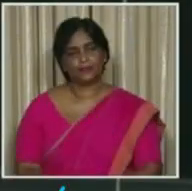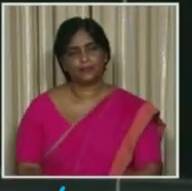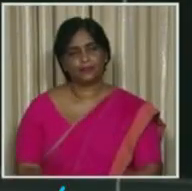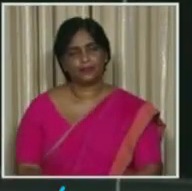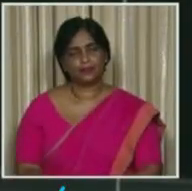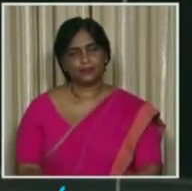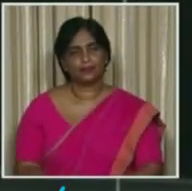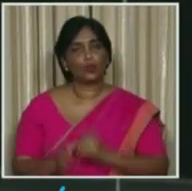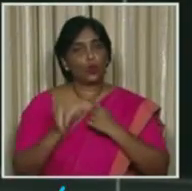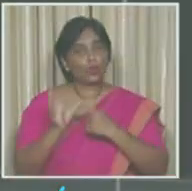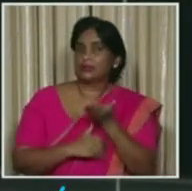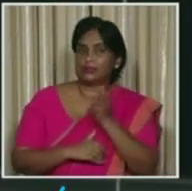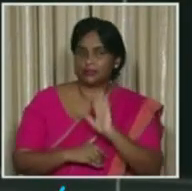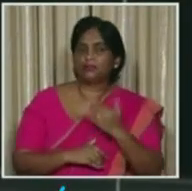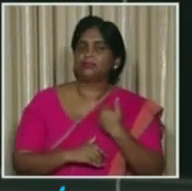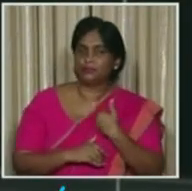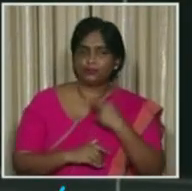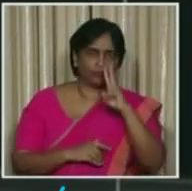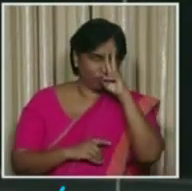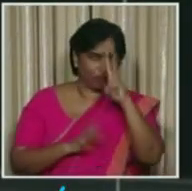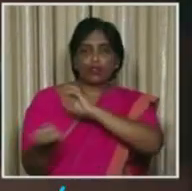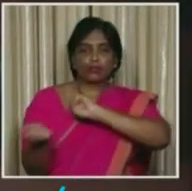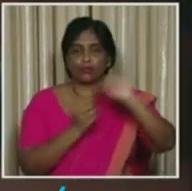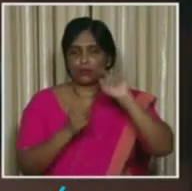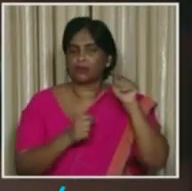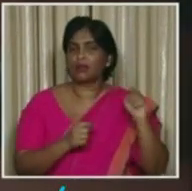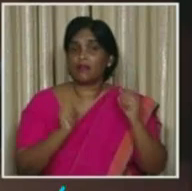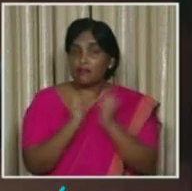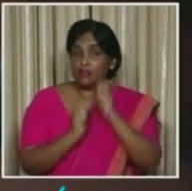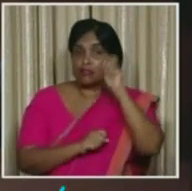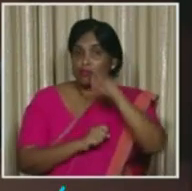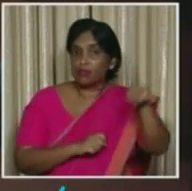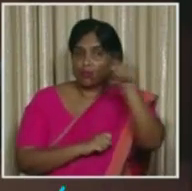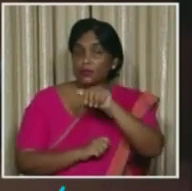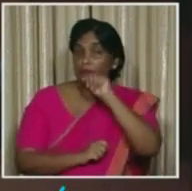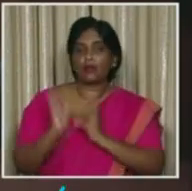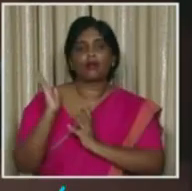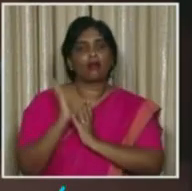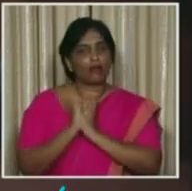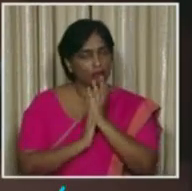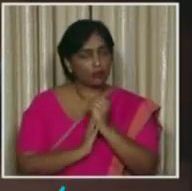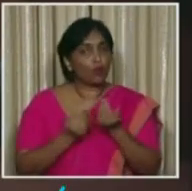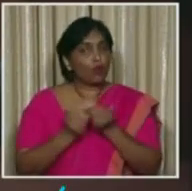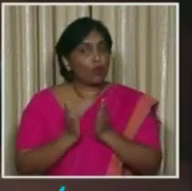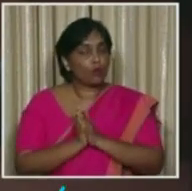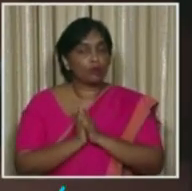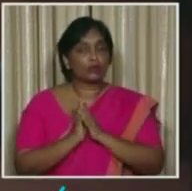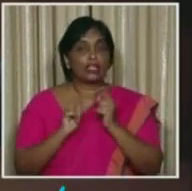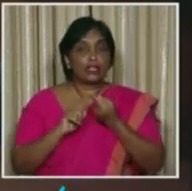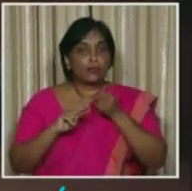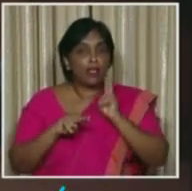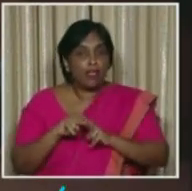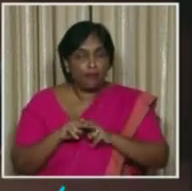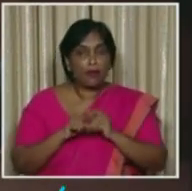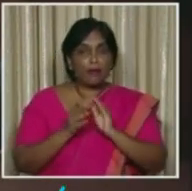තියෙනවා පිළිතුර දන්නවනම් ඇයි අහන්නේ ප්‍රශ්නේ සති දෙකකින් මේ පිළිතුර ලබා දෙනවා වැඩ කරන ජනතාවට සුද්ධ වූ අයිතියක් තියෙනවා තමන්ගේ බාරකාර අරමුදල මේ අය